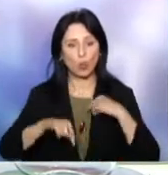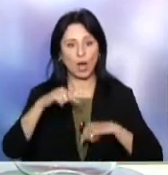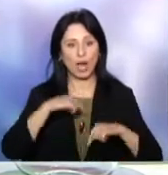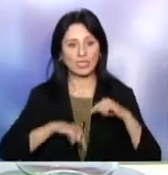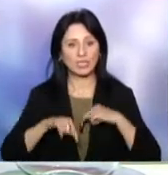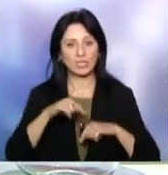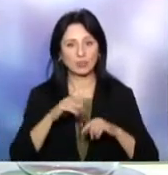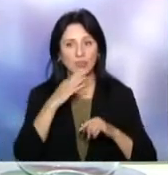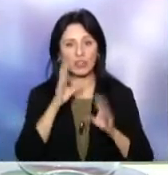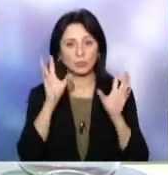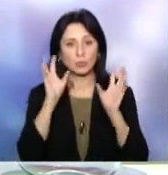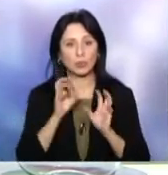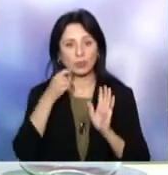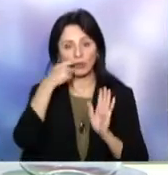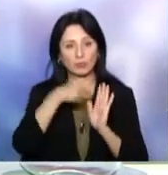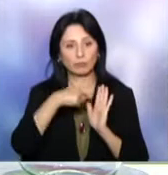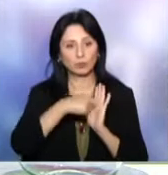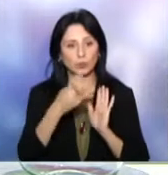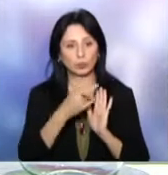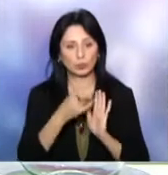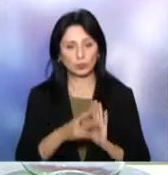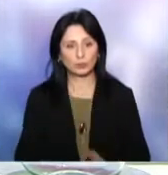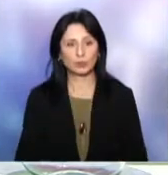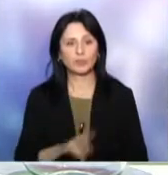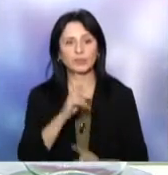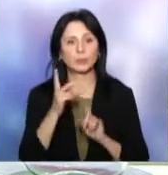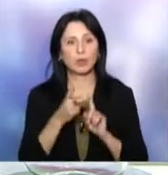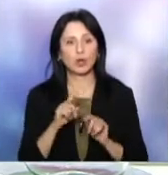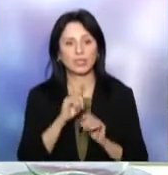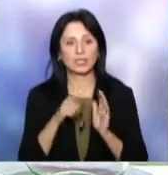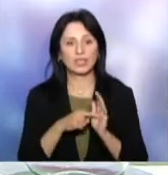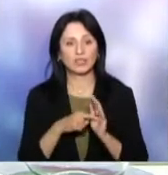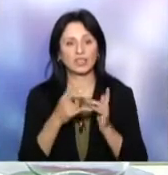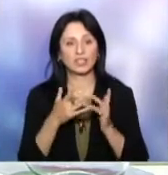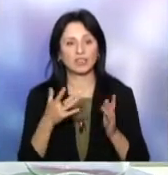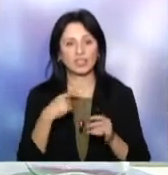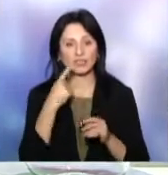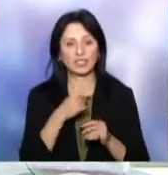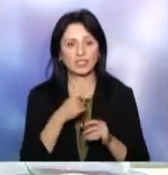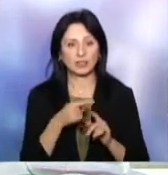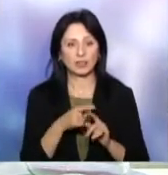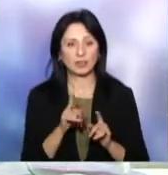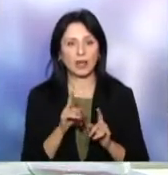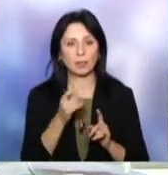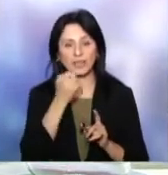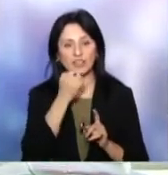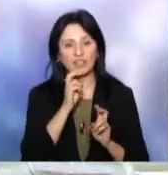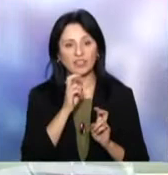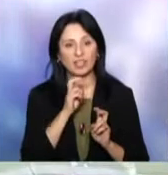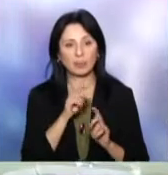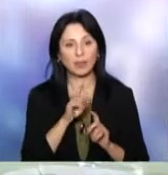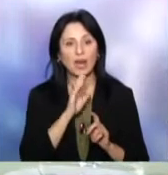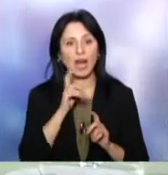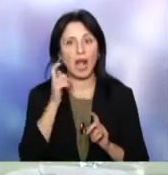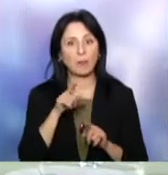არის დასანაყრებელი წყლით. მეორე საკითხი გახლავთ სხვადასხვა სახის ნივთიერებები. მე პროვოცირება იმ